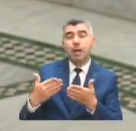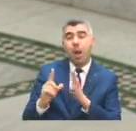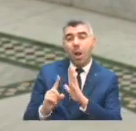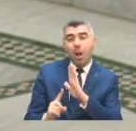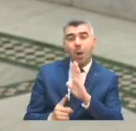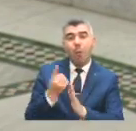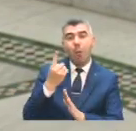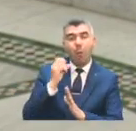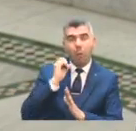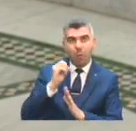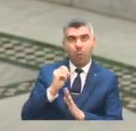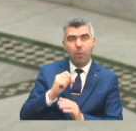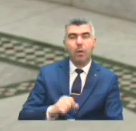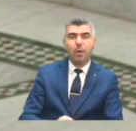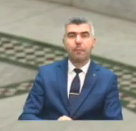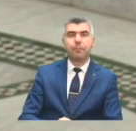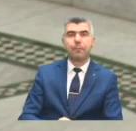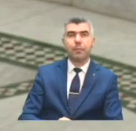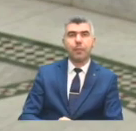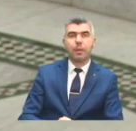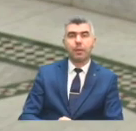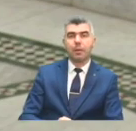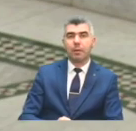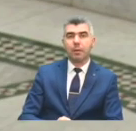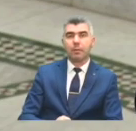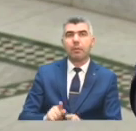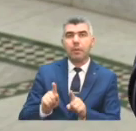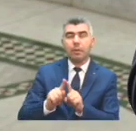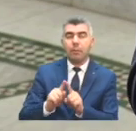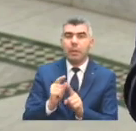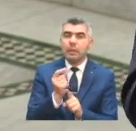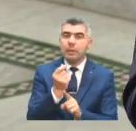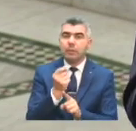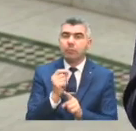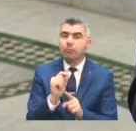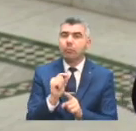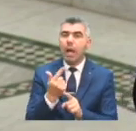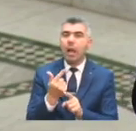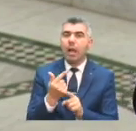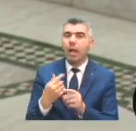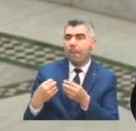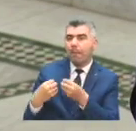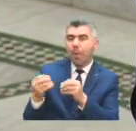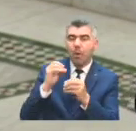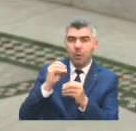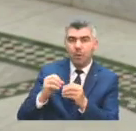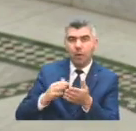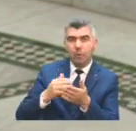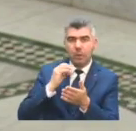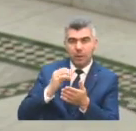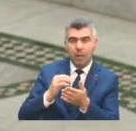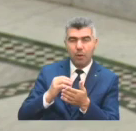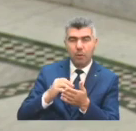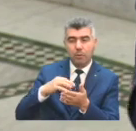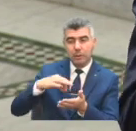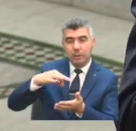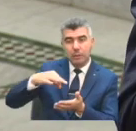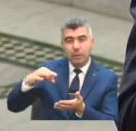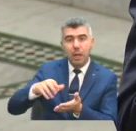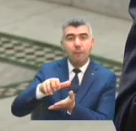غادي ندخلو فيما يخص التكلفه ديال الاسمده الازوتيه والبوتاسيه